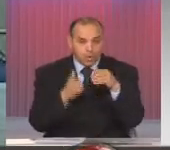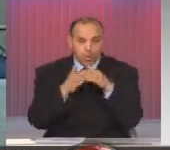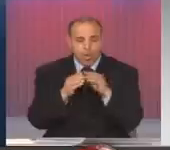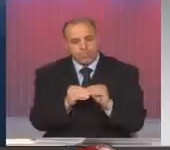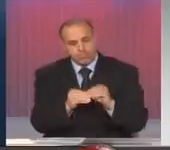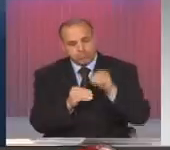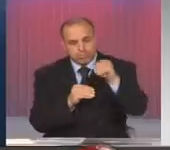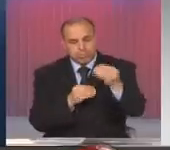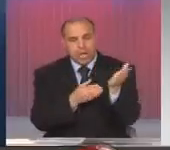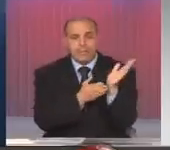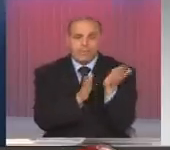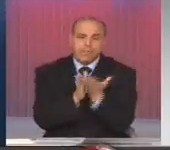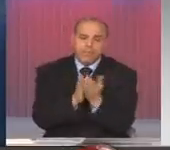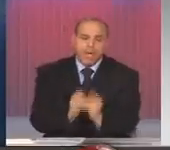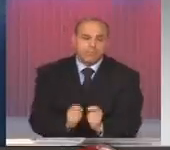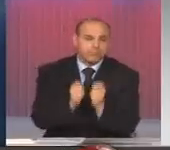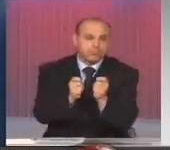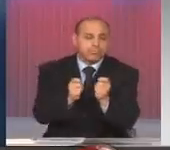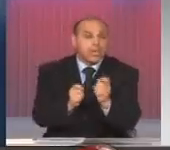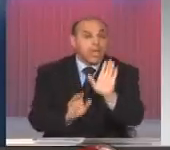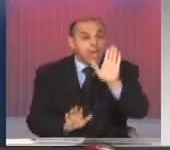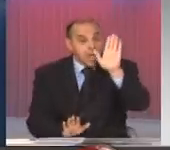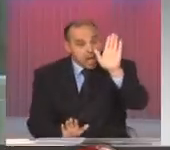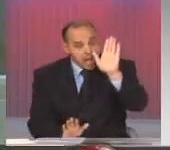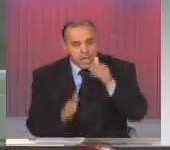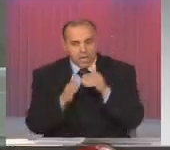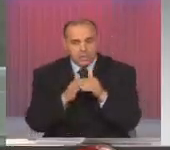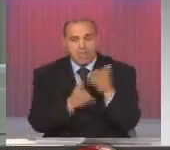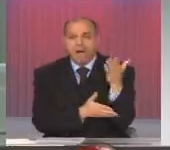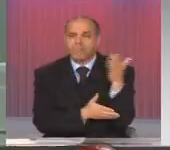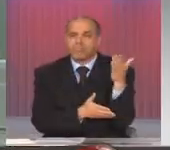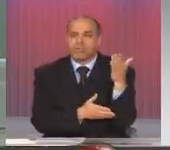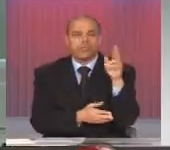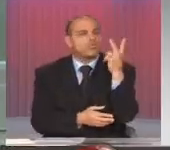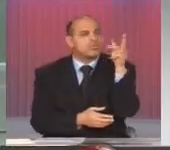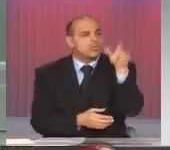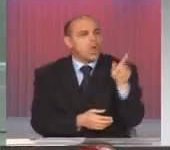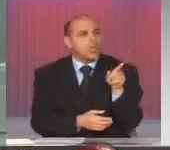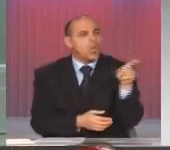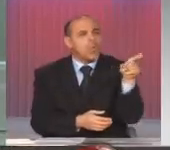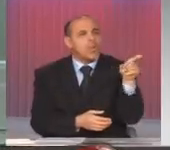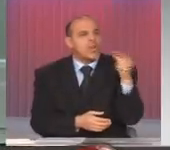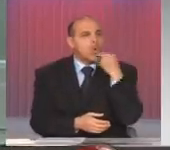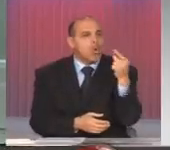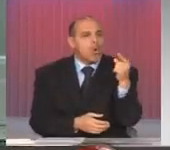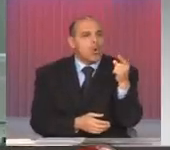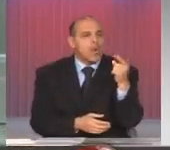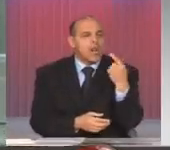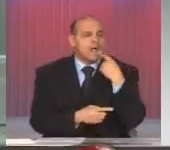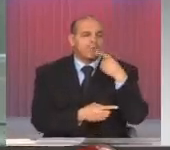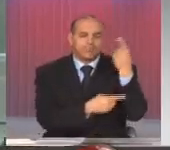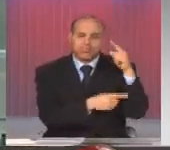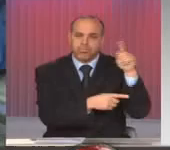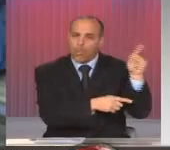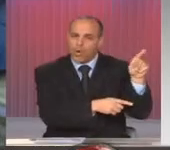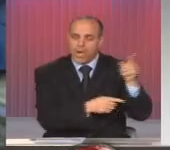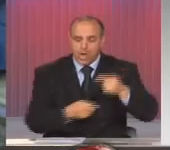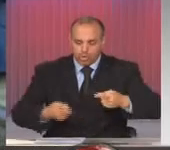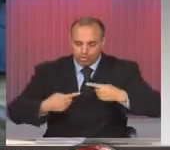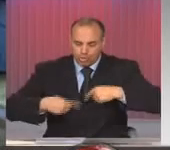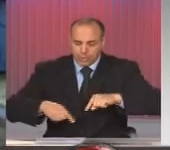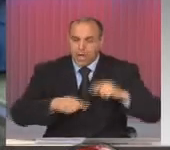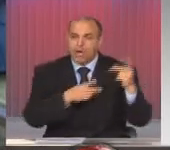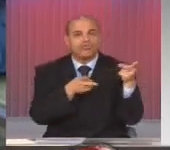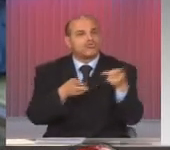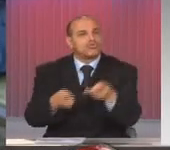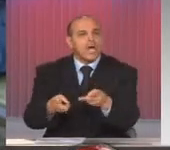التأخير لتقديم طلبات، في حين طلب لسان الدفاع عن المتهمين التأجيل لإعداد وسائل الدفاع. جلسة حضر